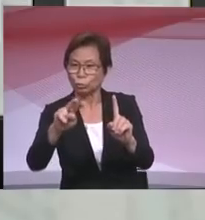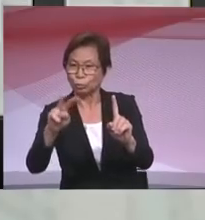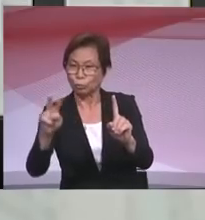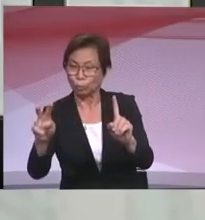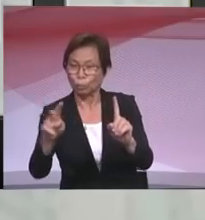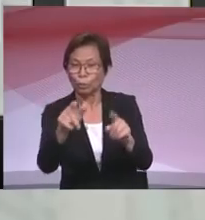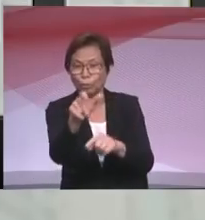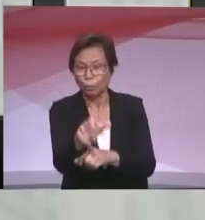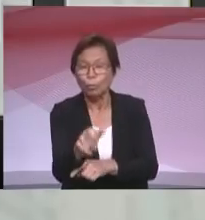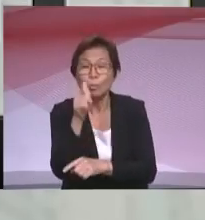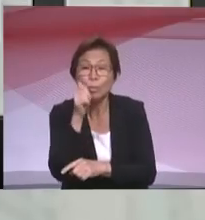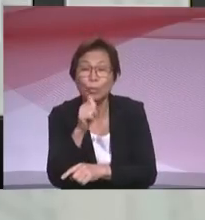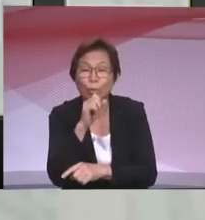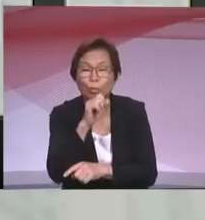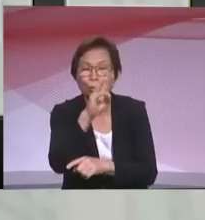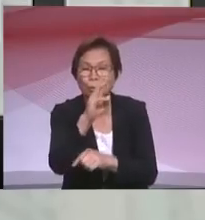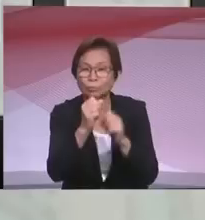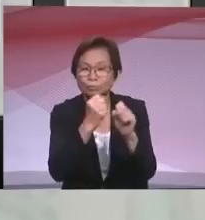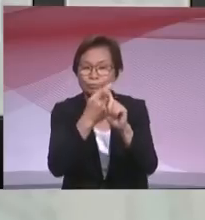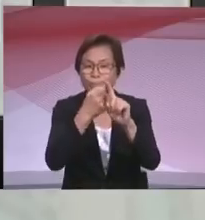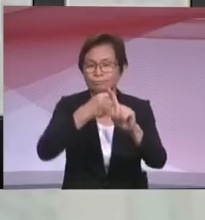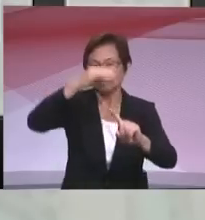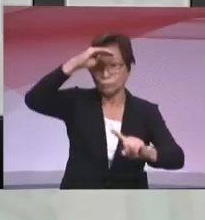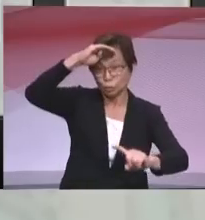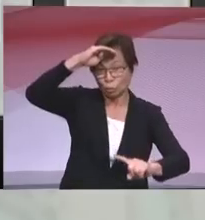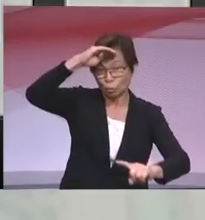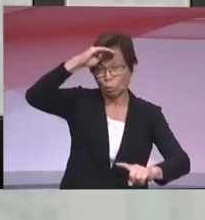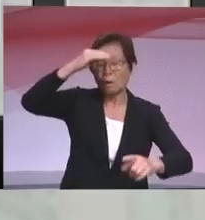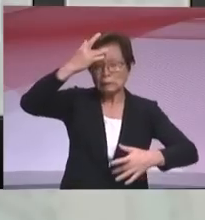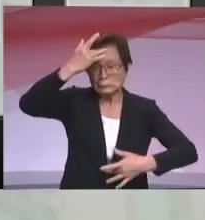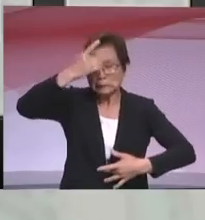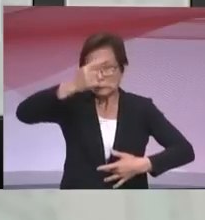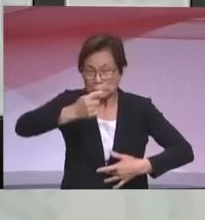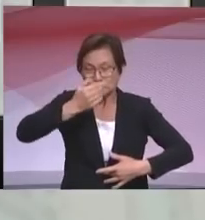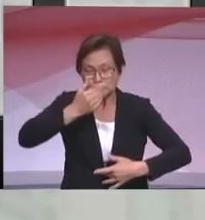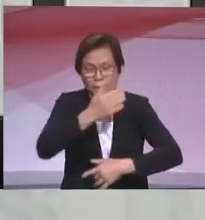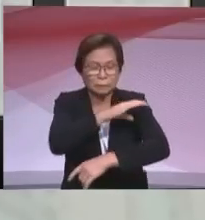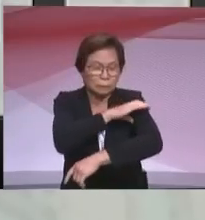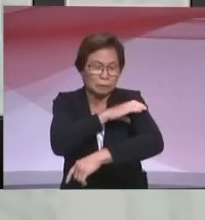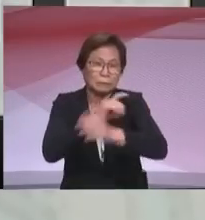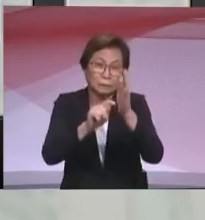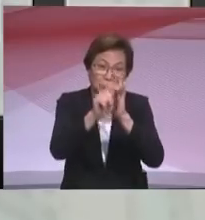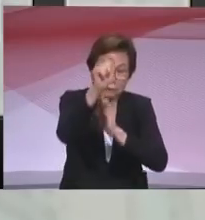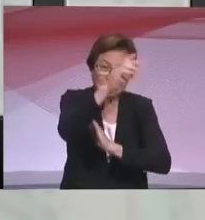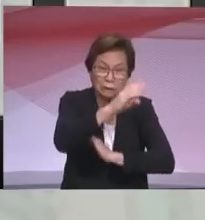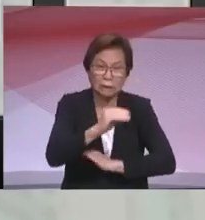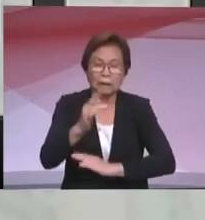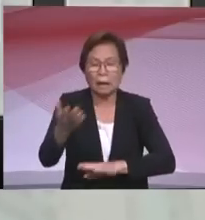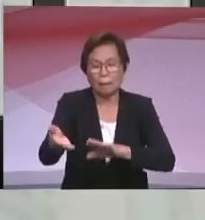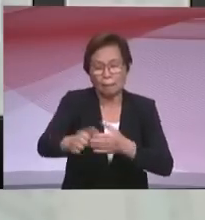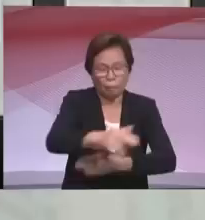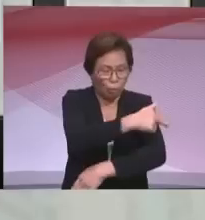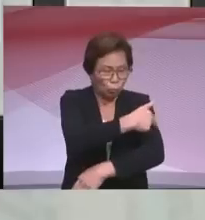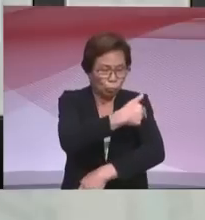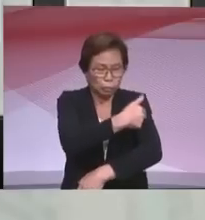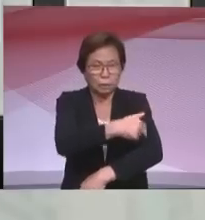118,722, seorang perempuan berusia 60 tahun dari negeri Johor. Beliau mempunyai penyakit kencing manis dan darah tinggi dan beliau meninggal di